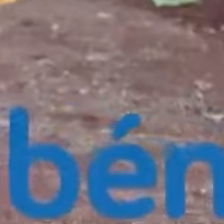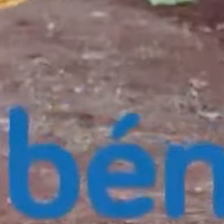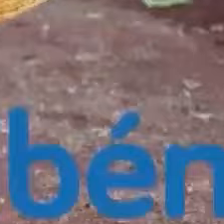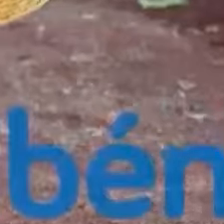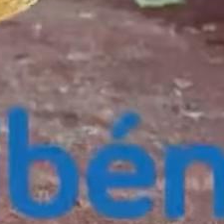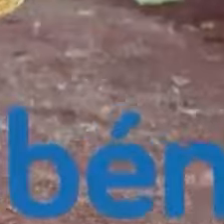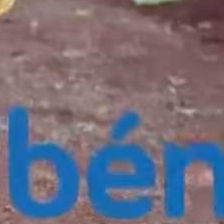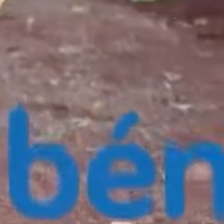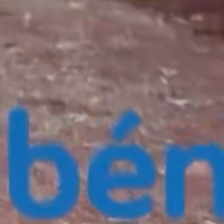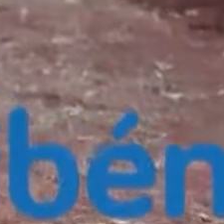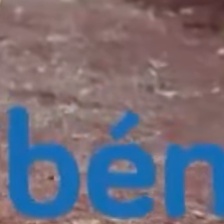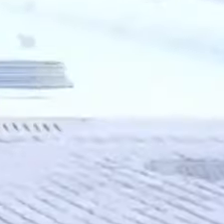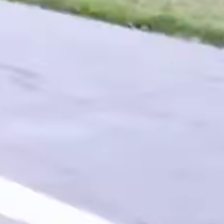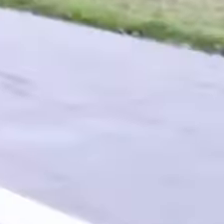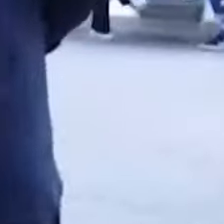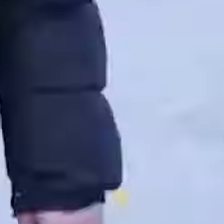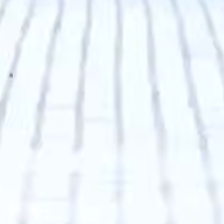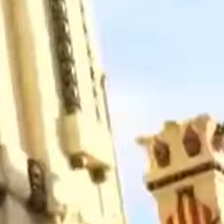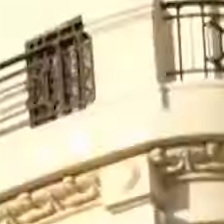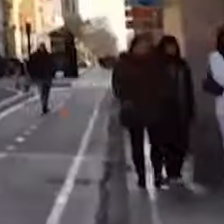GPC-სა და ფარმადეპოს აფთიაქებში.